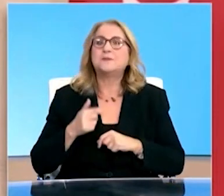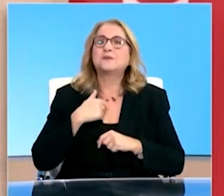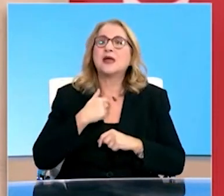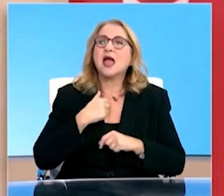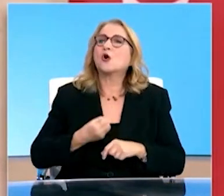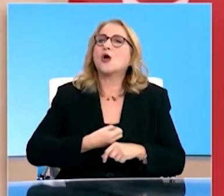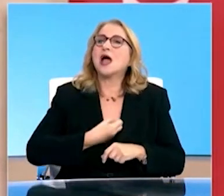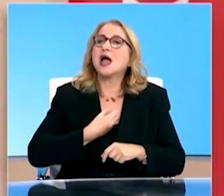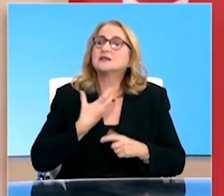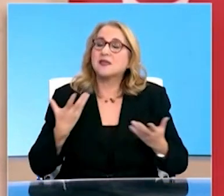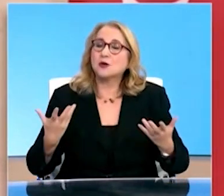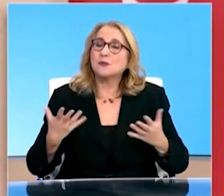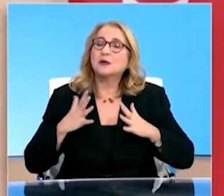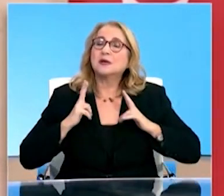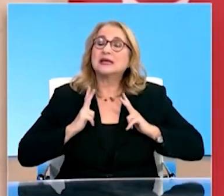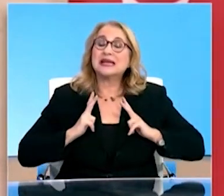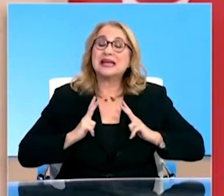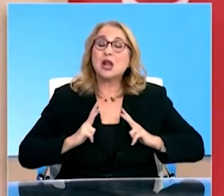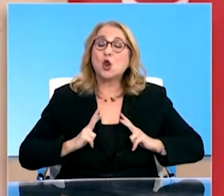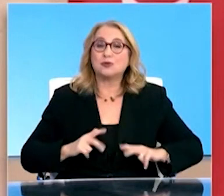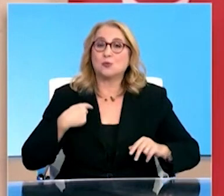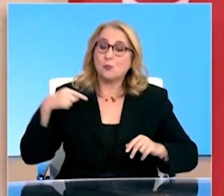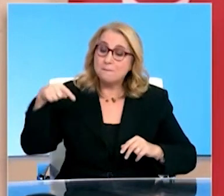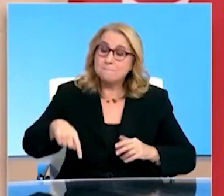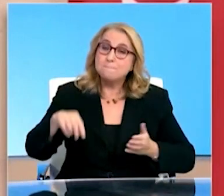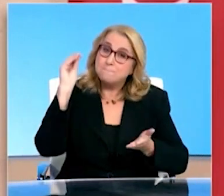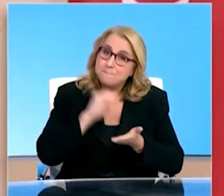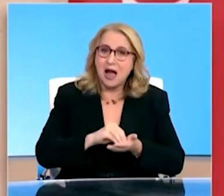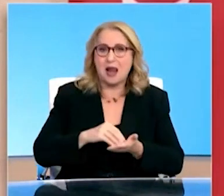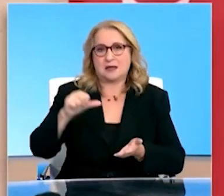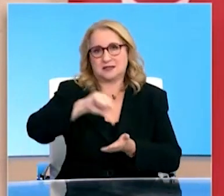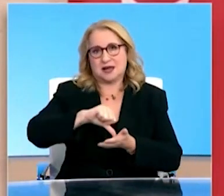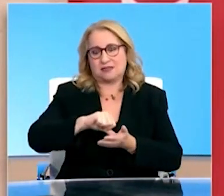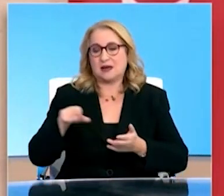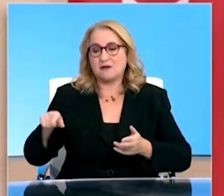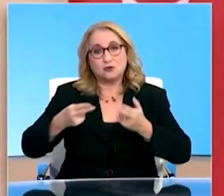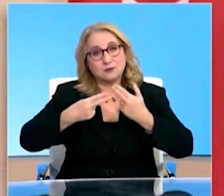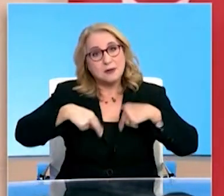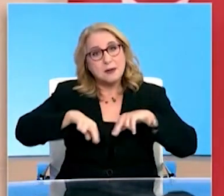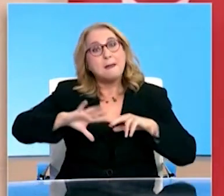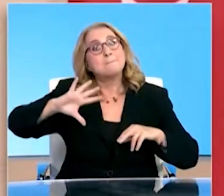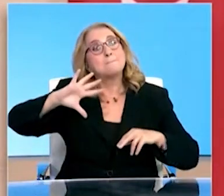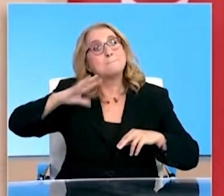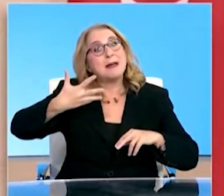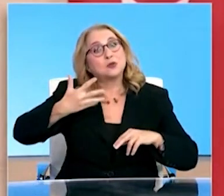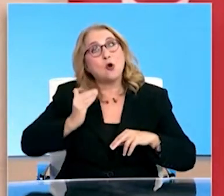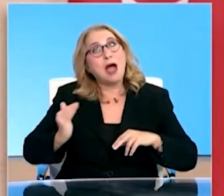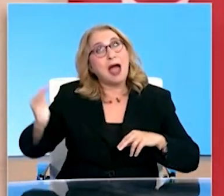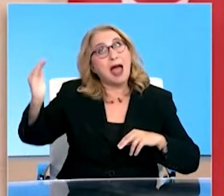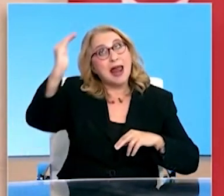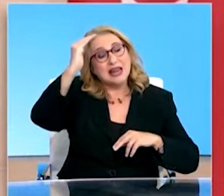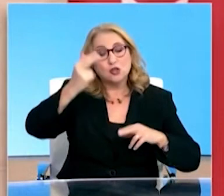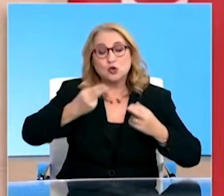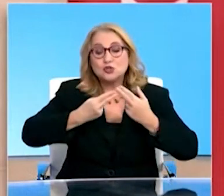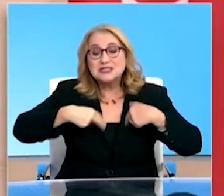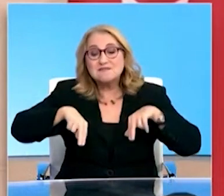Αισθάνομαι μεγάλη ικανοποίηση που βρίσκομαι ξανά στην Αθήνα για τη συνεδρίαση του 5ου Ανώτατου Συμβουλίου